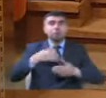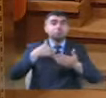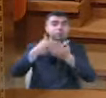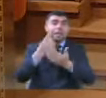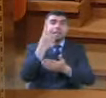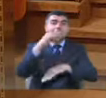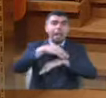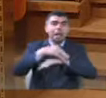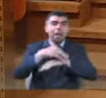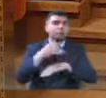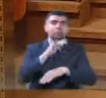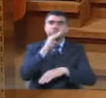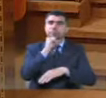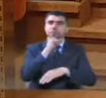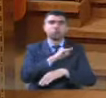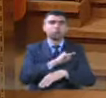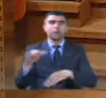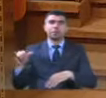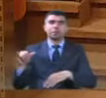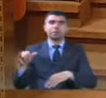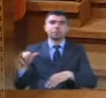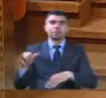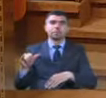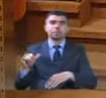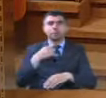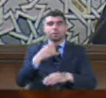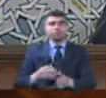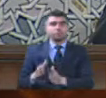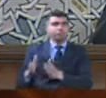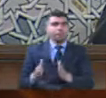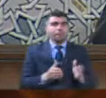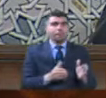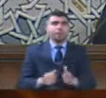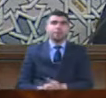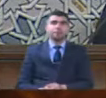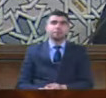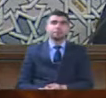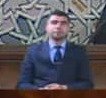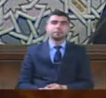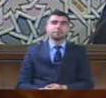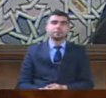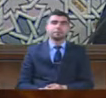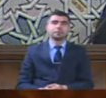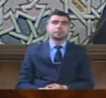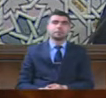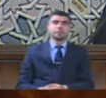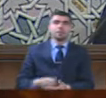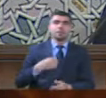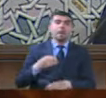دقيقه وعشر ثواني ليس من المعقول، ولكن الله غالب. شكرا سيد رئيس. كلمة للسيد نائب